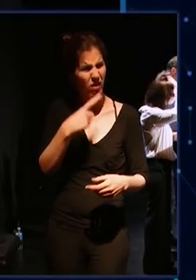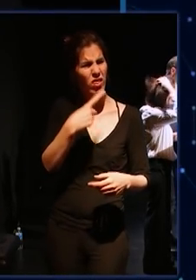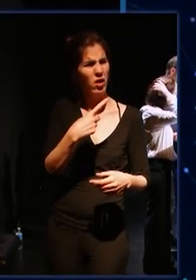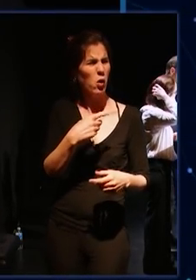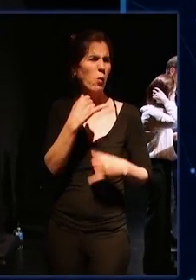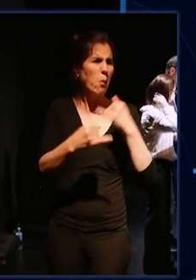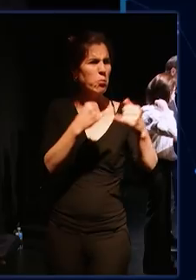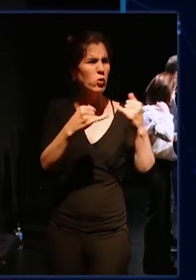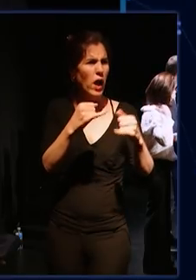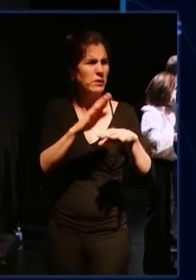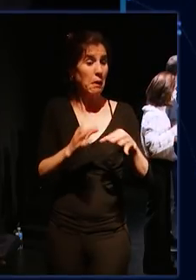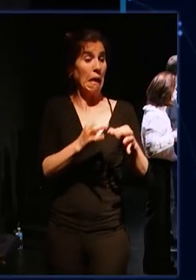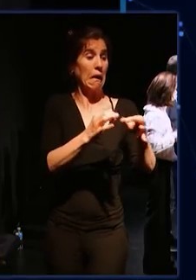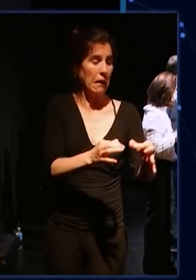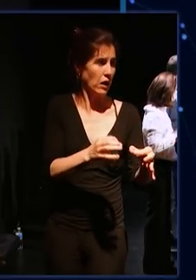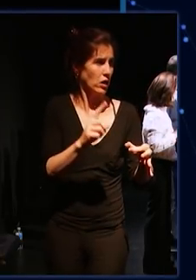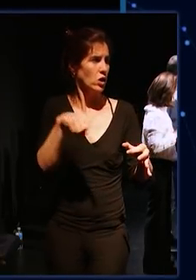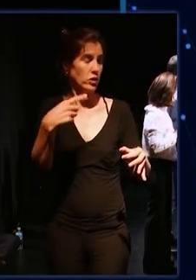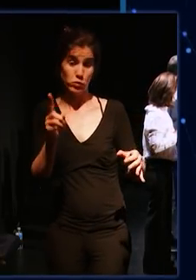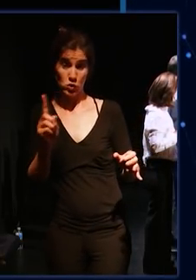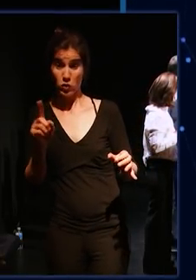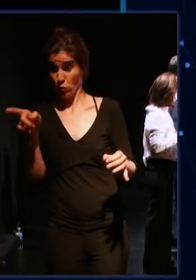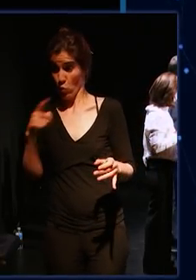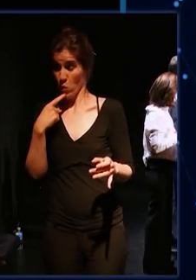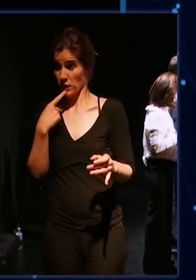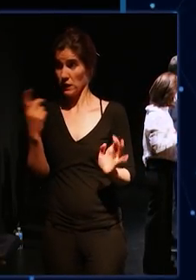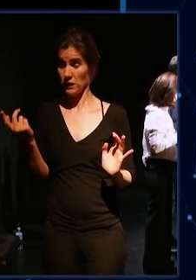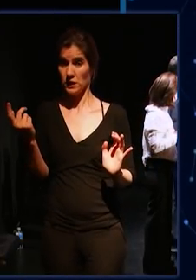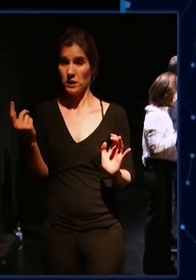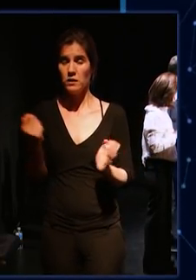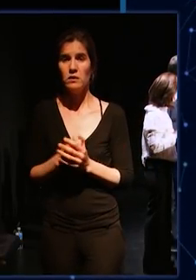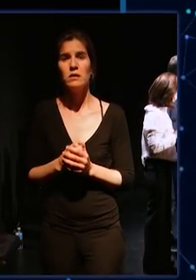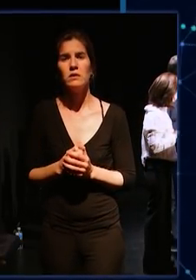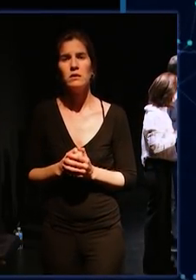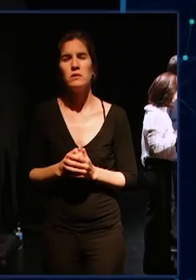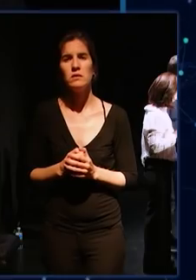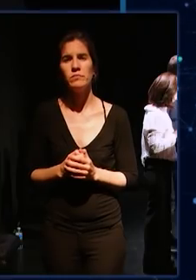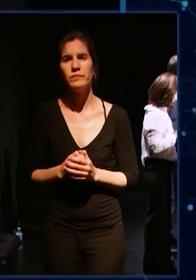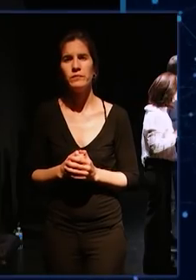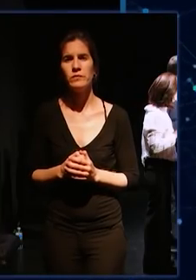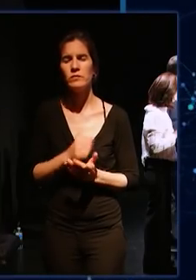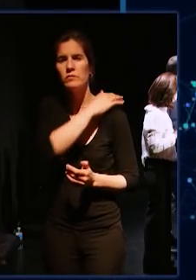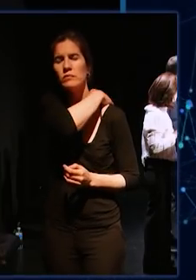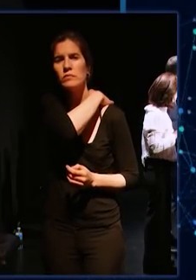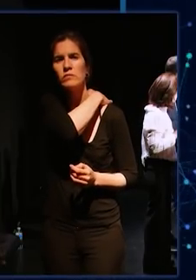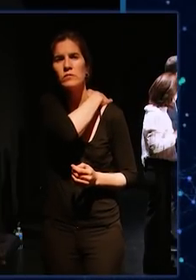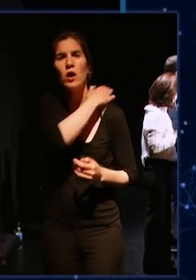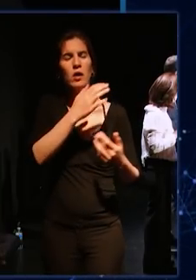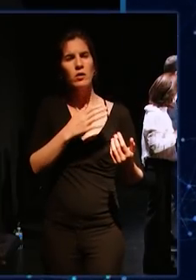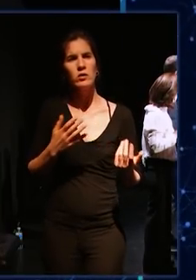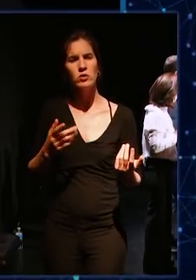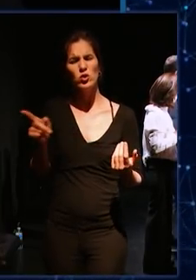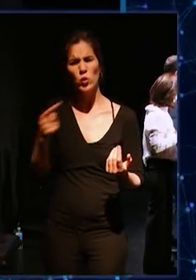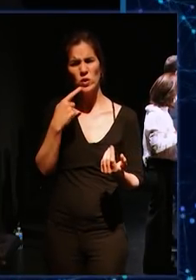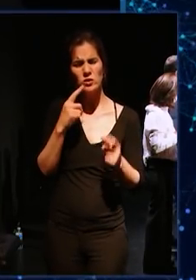I després... No. No, doncs ho ha dit, que ho sàpiga. Tenim problemes per arribar. I després generem beneficis, però en canvi